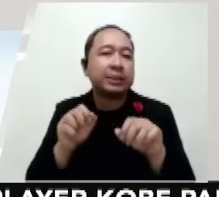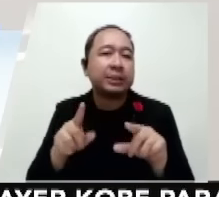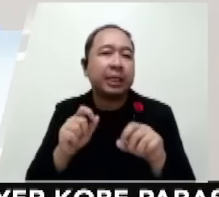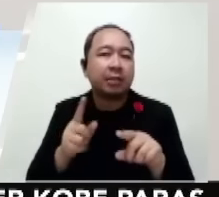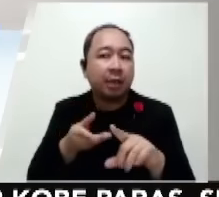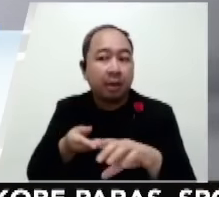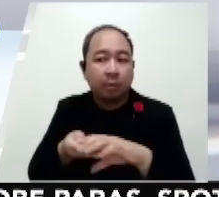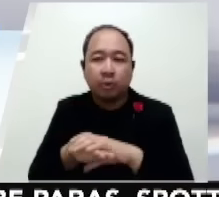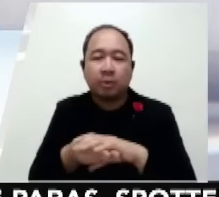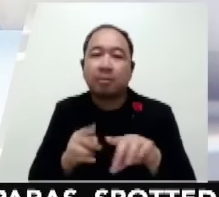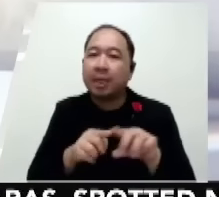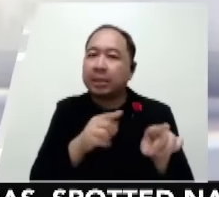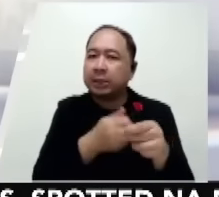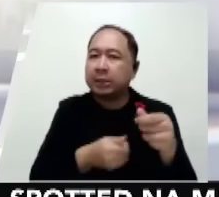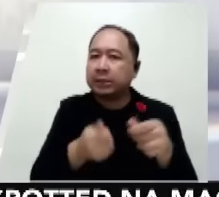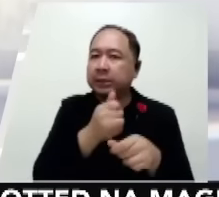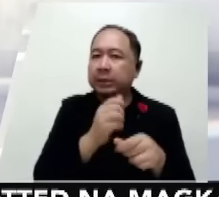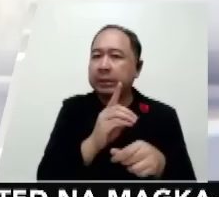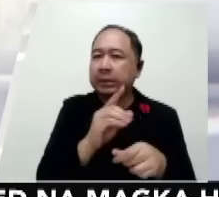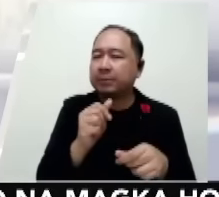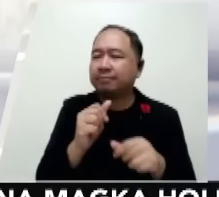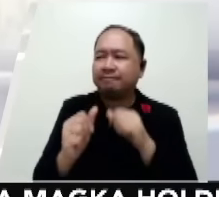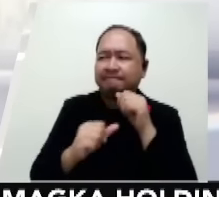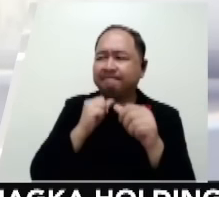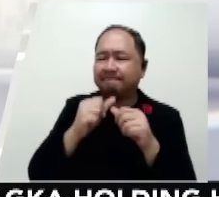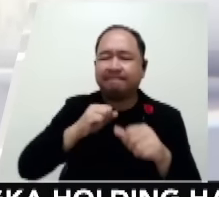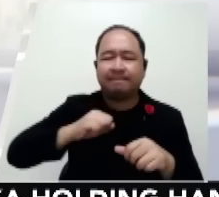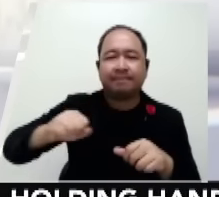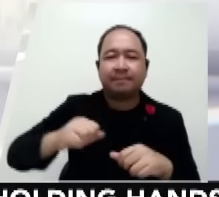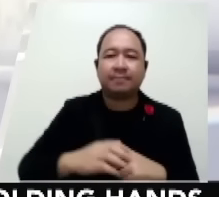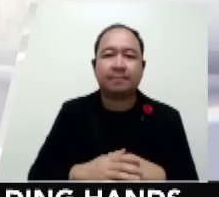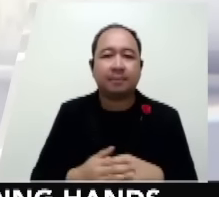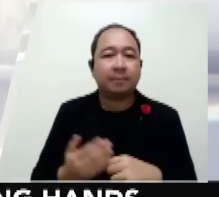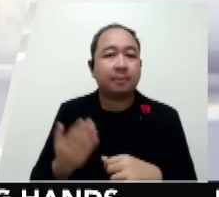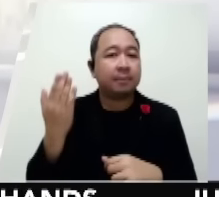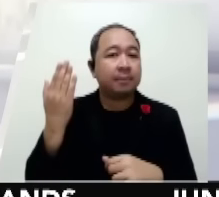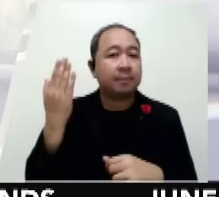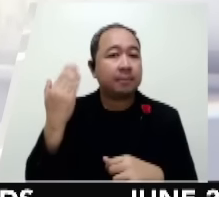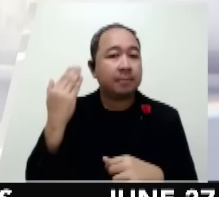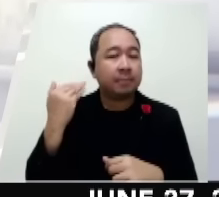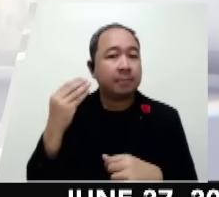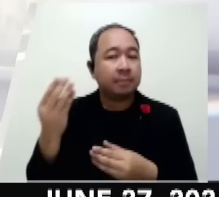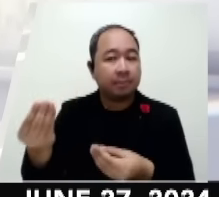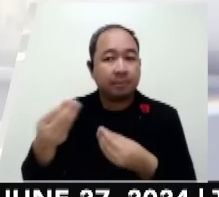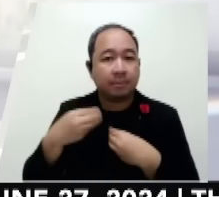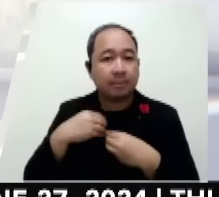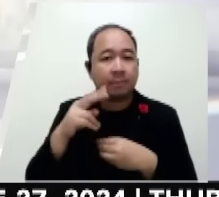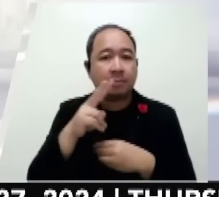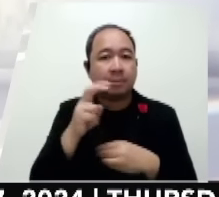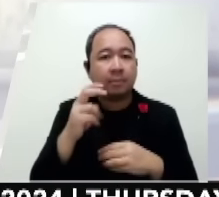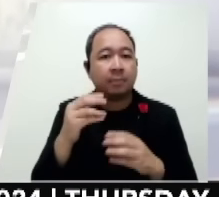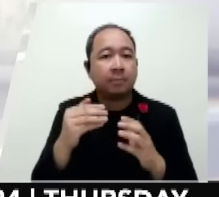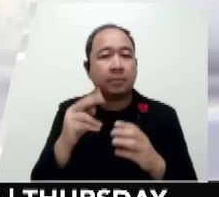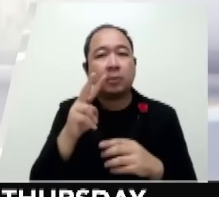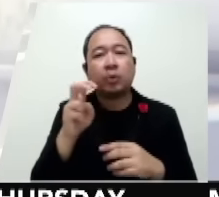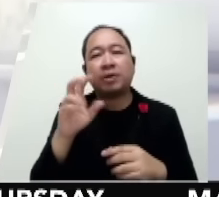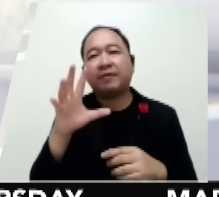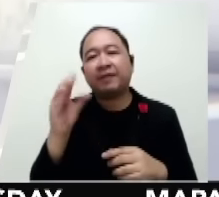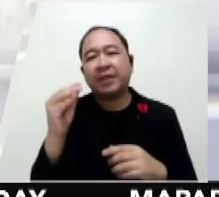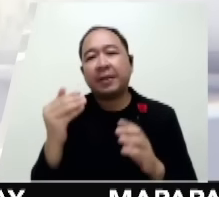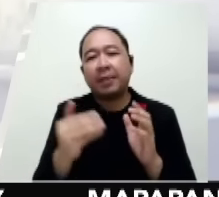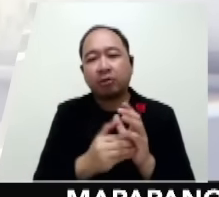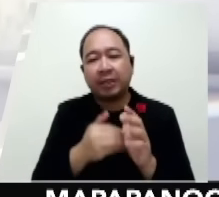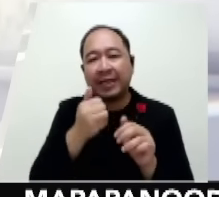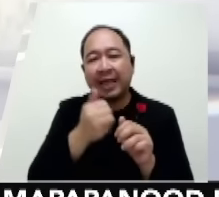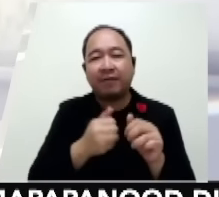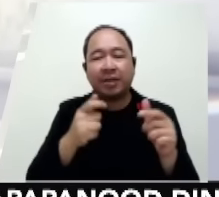ng kalihim. Sinuhulan ako ng ano, ang initially 200,000 per 250,000 per container, 20.